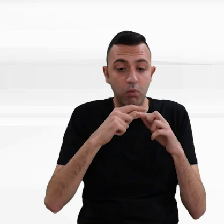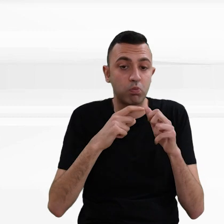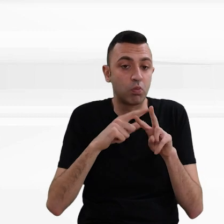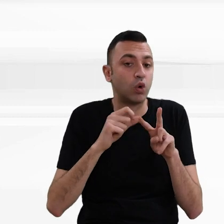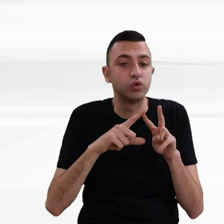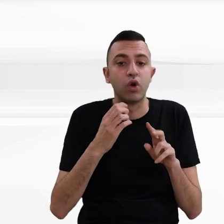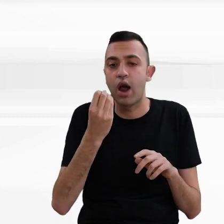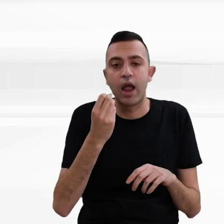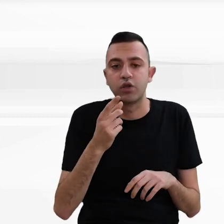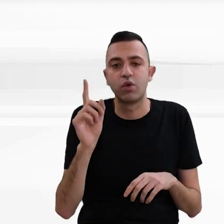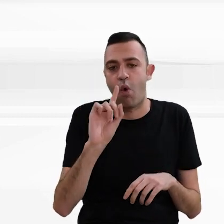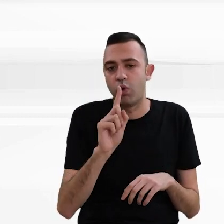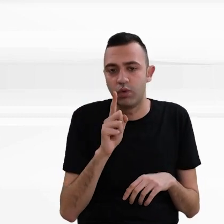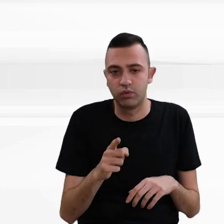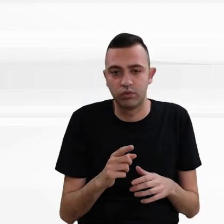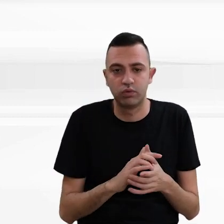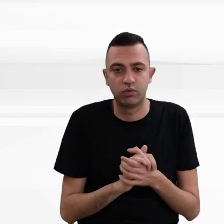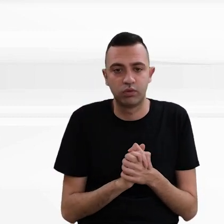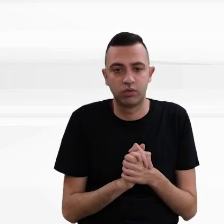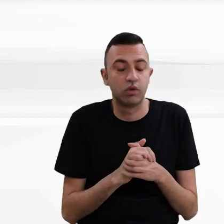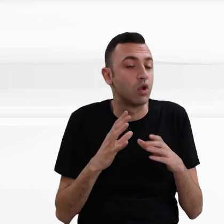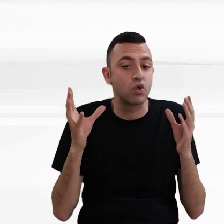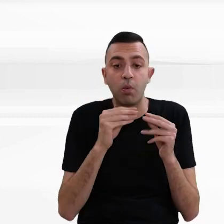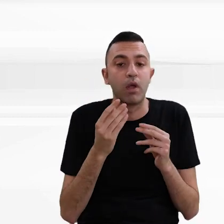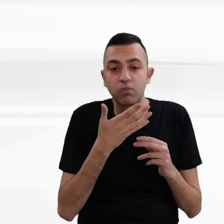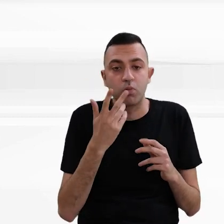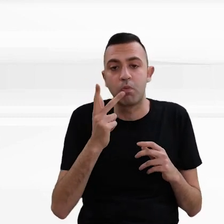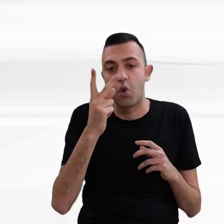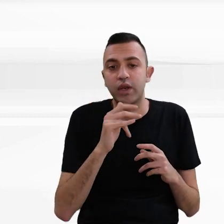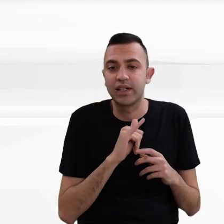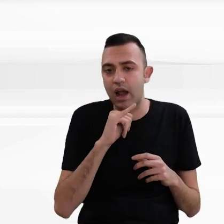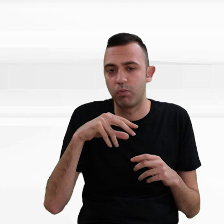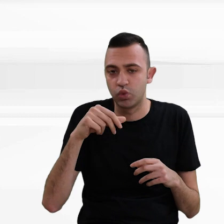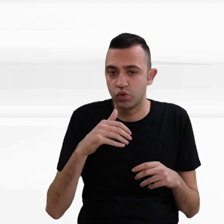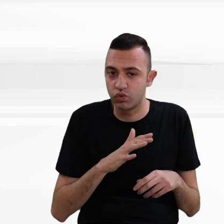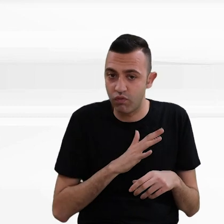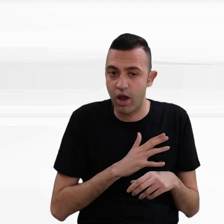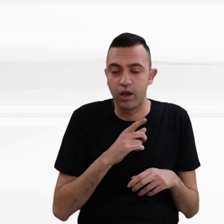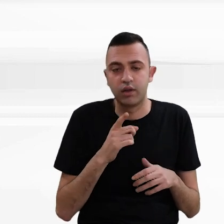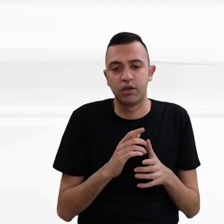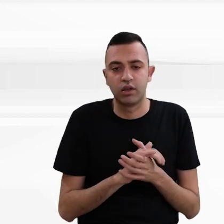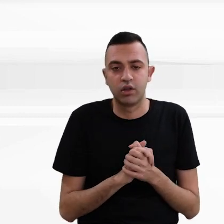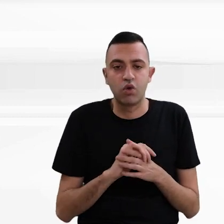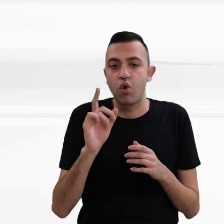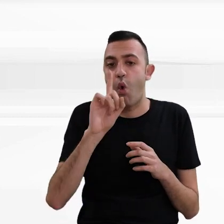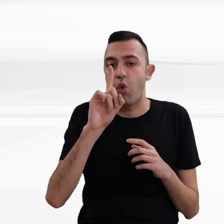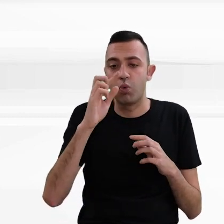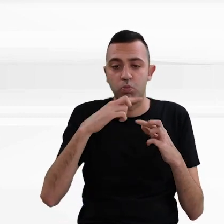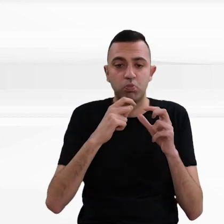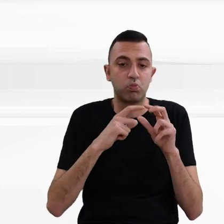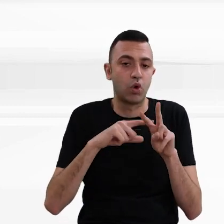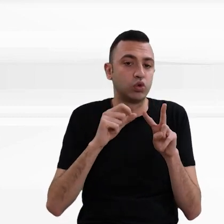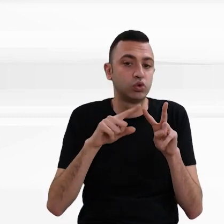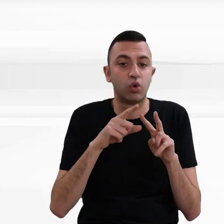porsiyon sayısı kaçmış olmuş birçok toplam çorbada 12 gram tuz varsa Ve ben bunu on porsiyona